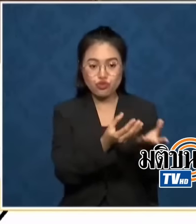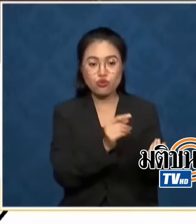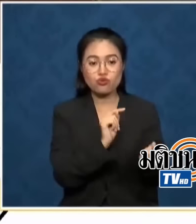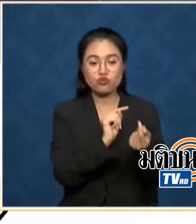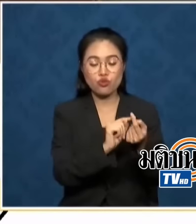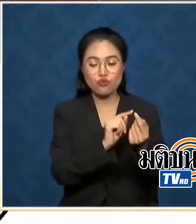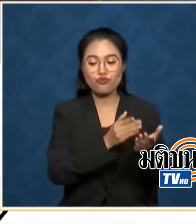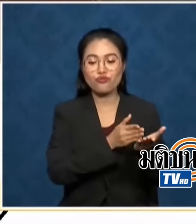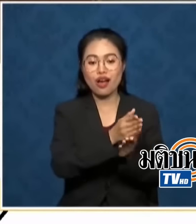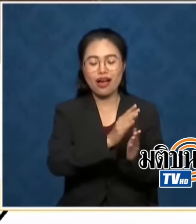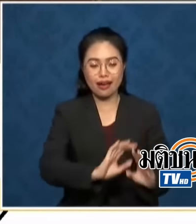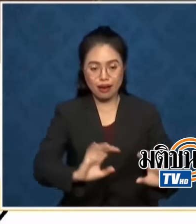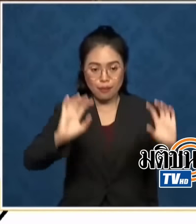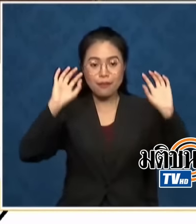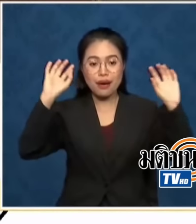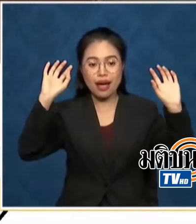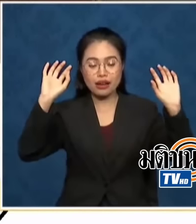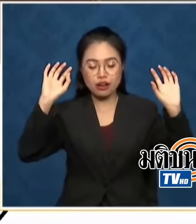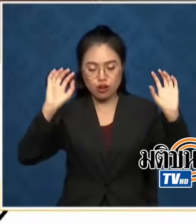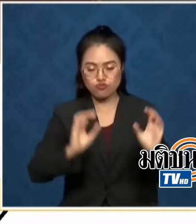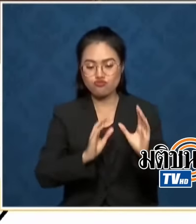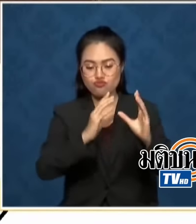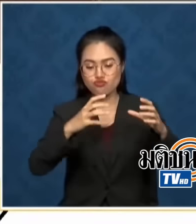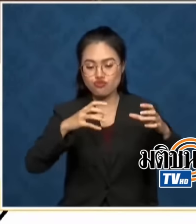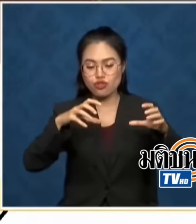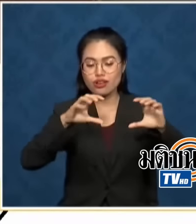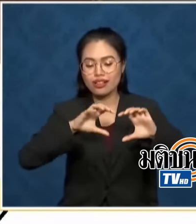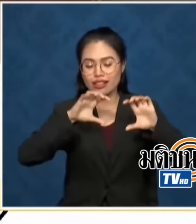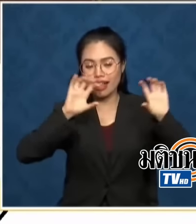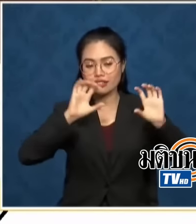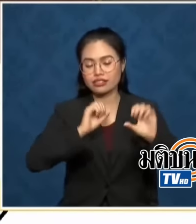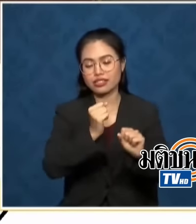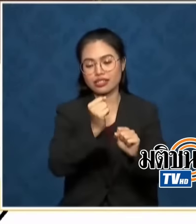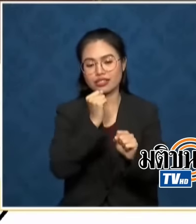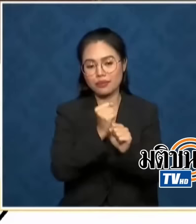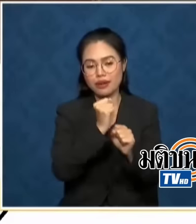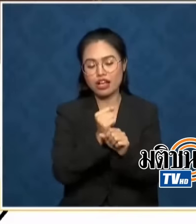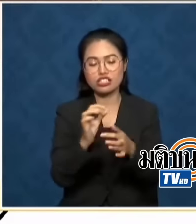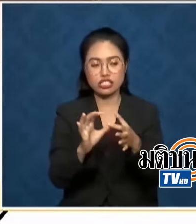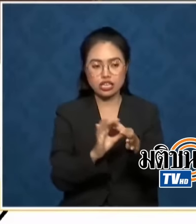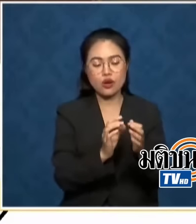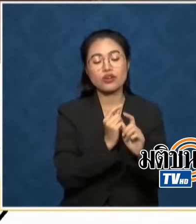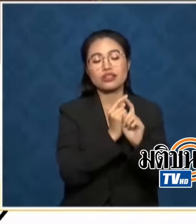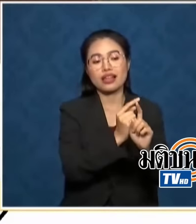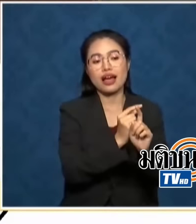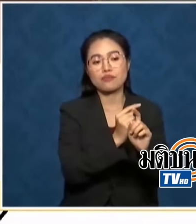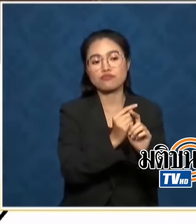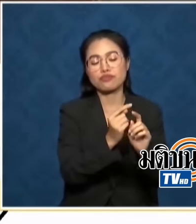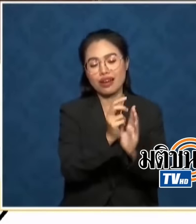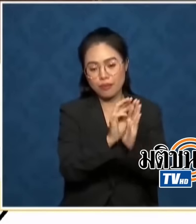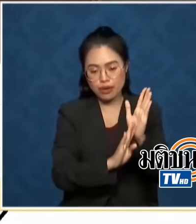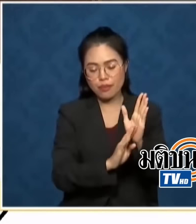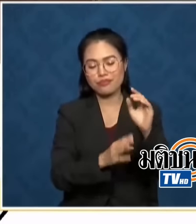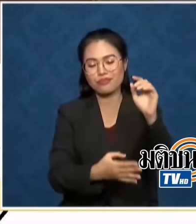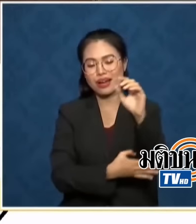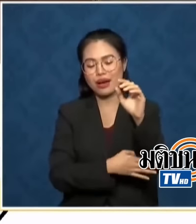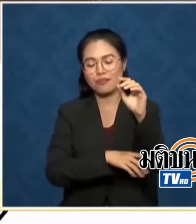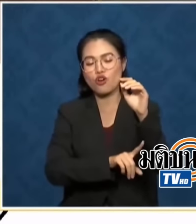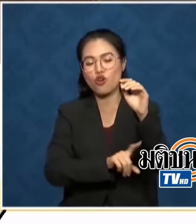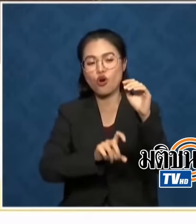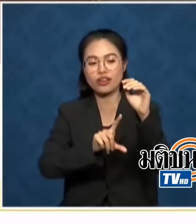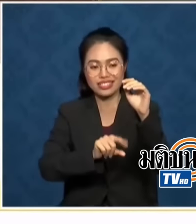ตรีและหน่วยงานที่เกี่ยวข้องเพื่อทราบหรือดำเนินการต่อไปตามข้อบังคับข้อ127นะครับประกอ